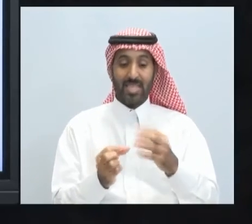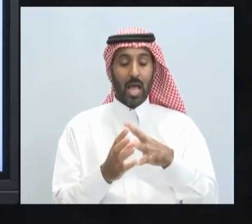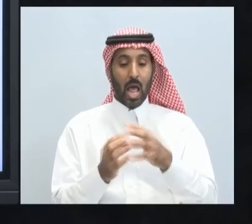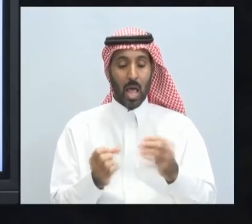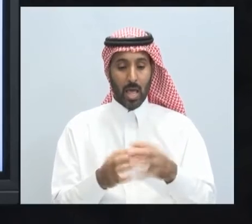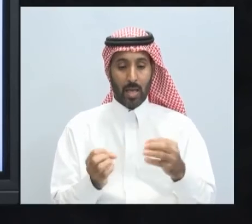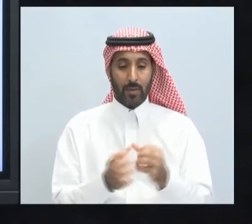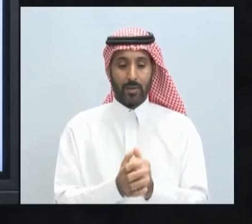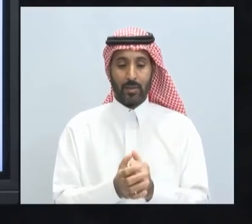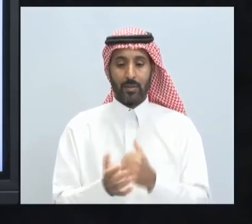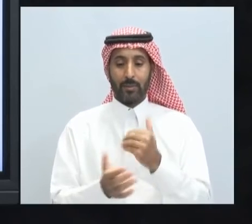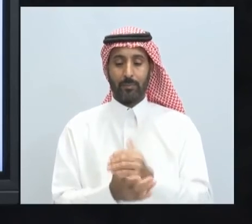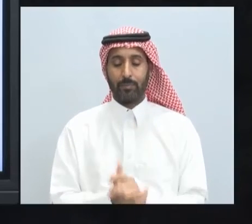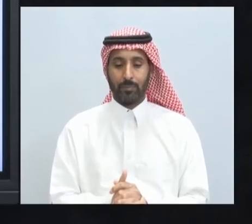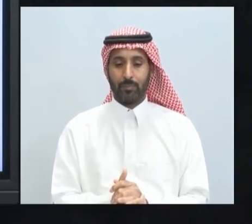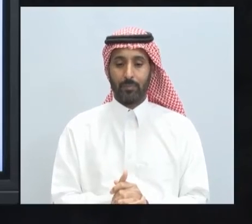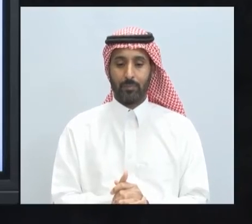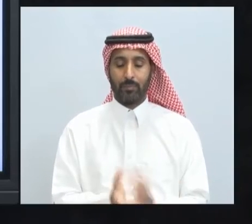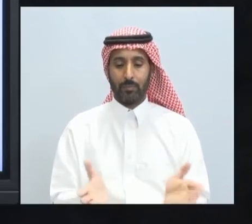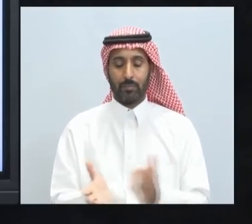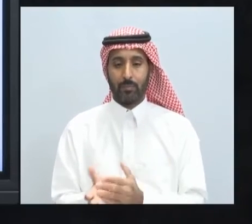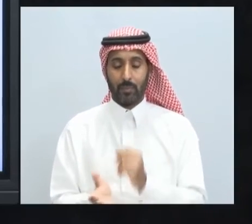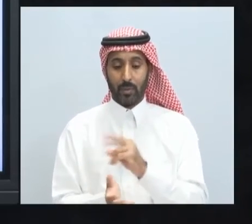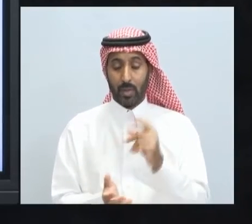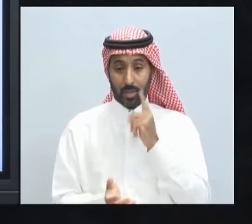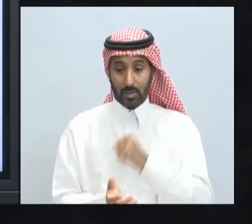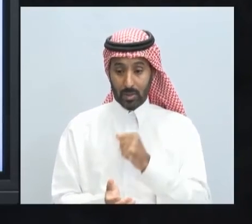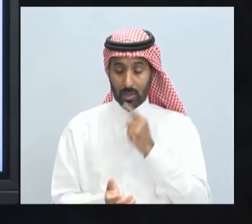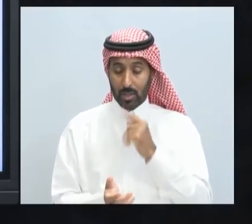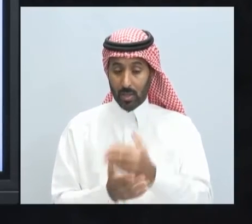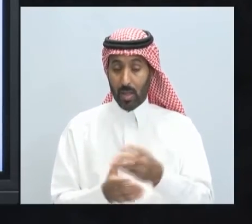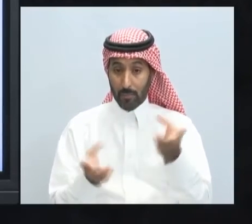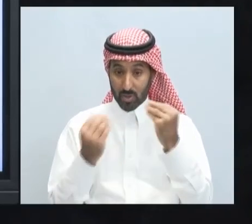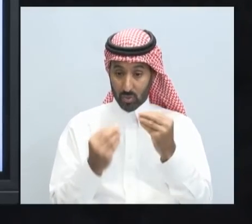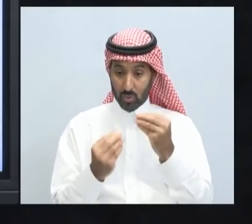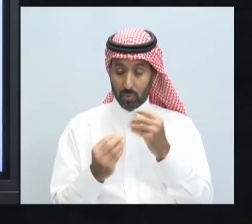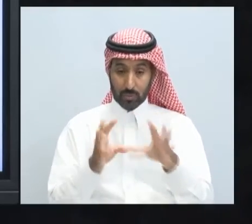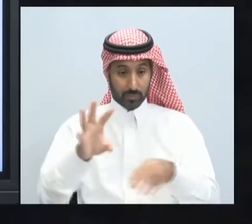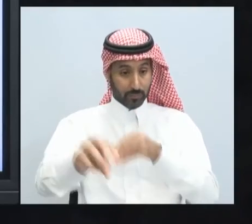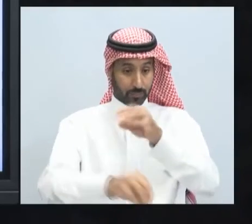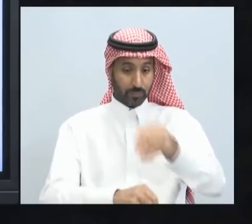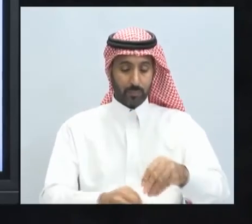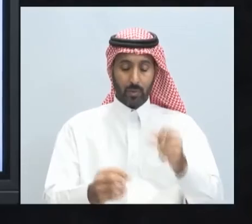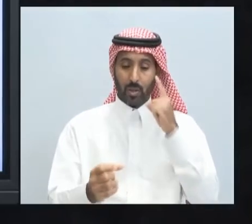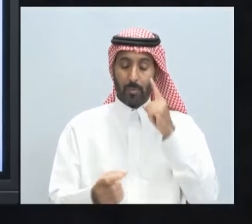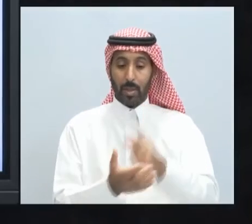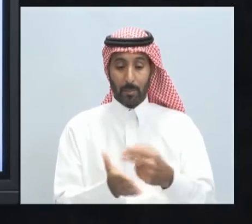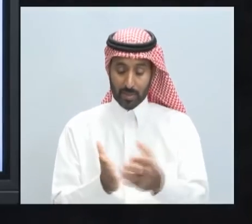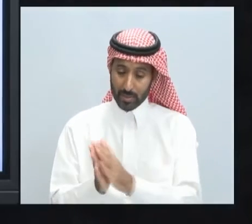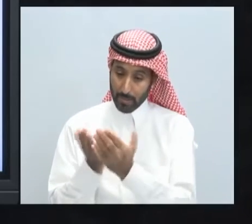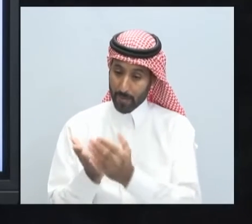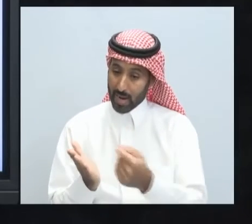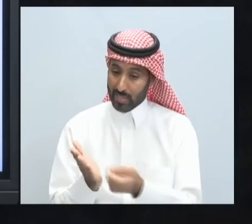ادوات لتحليل البيانات كما يجب ان نستخدم معلومات من مصادر مختلفه منها المقالات